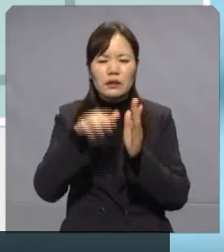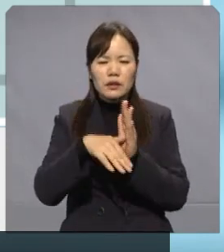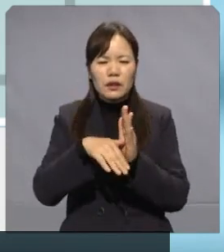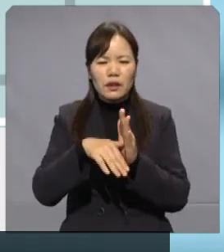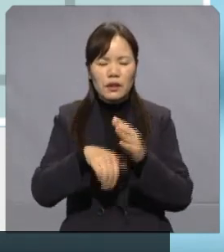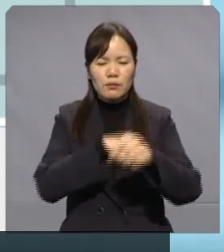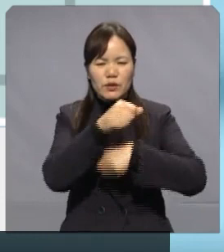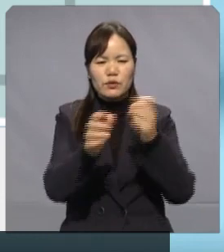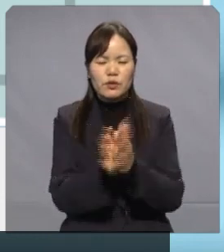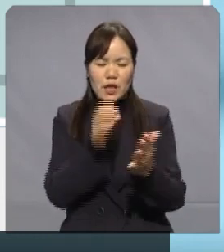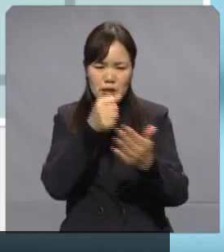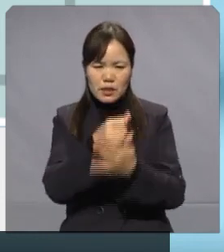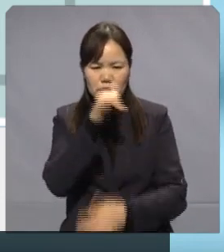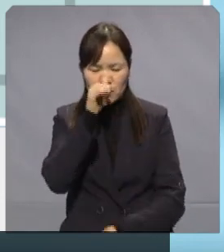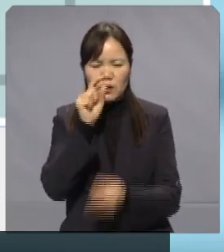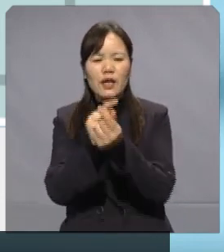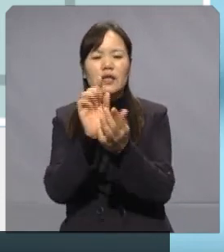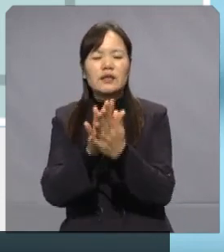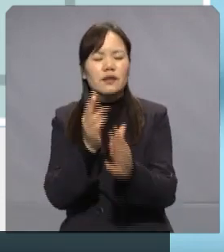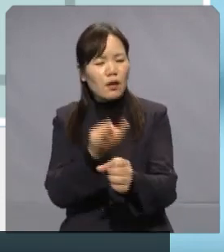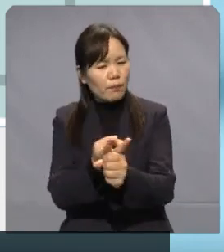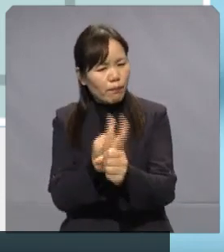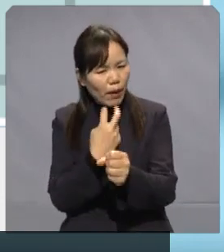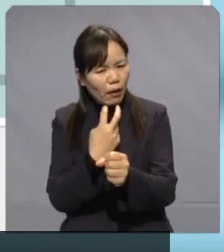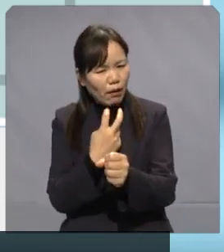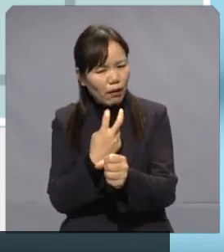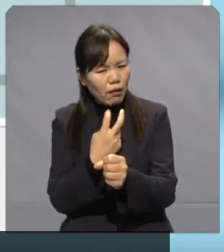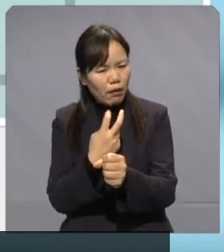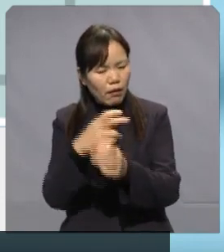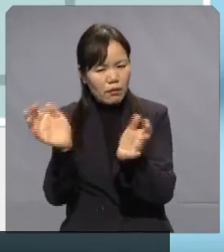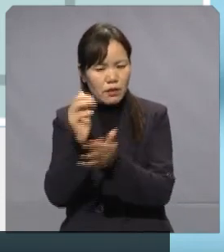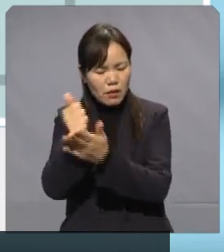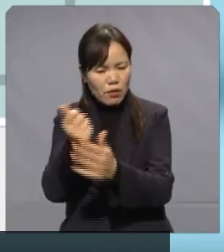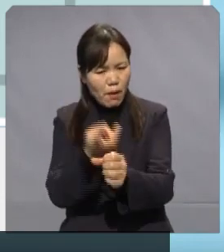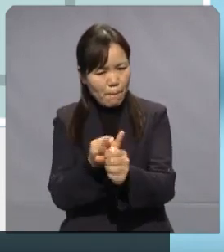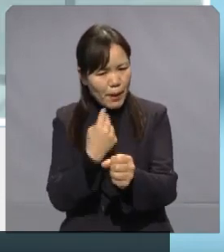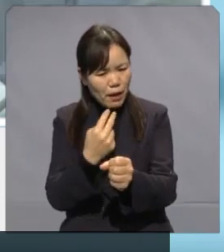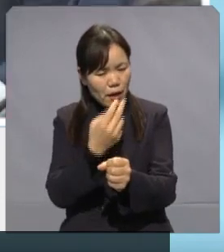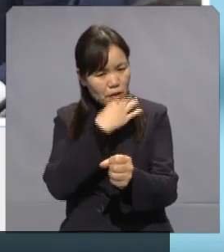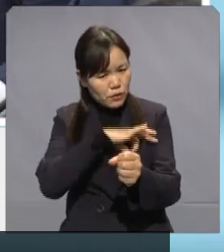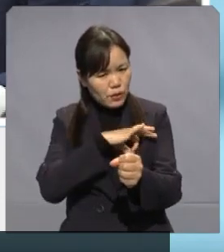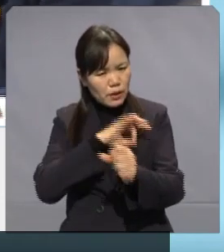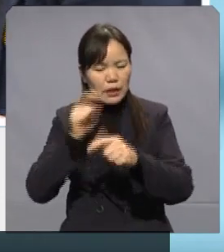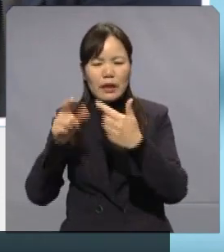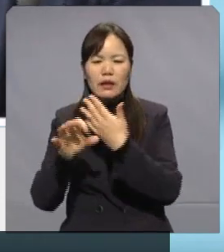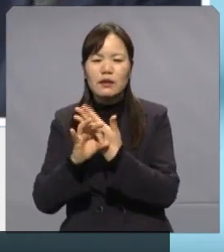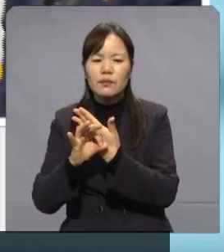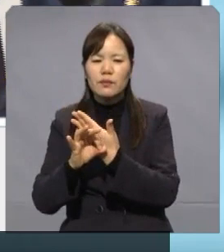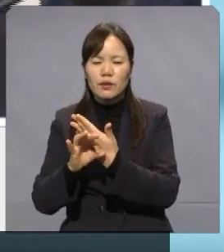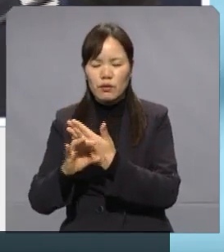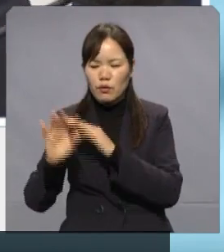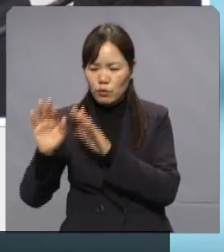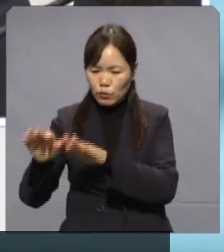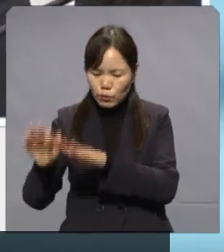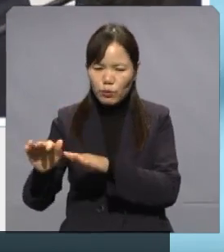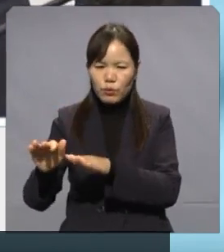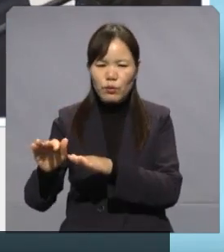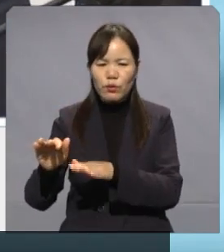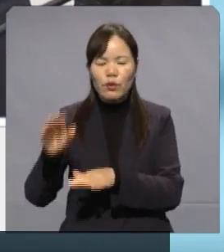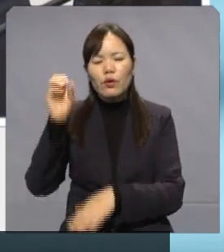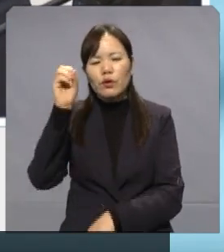하겠죠. 직접적인 탄핵을 해서 장관직을 끌어내리는 게 더 유리할지 아니면 이대로 두면서